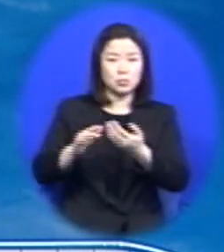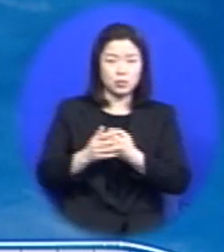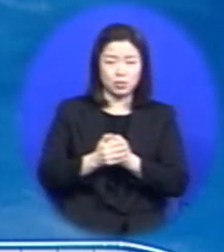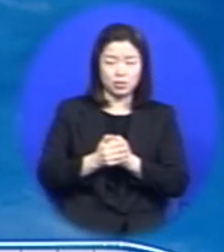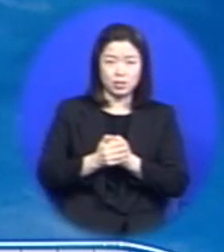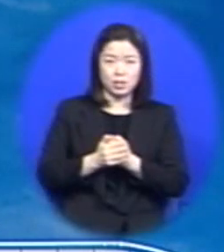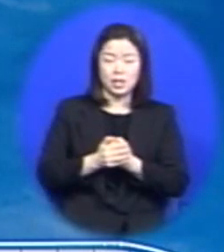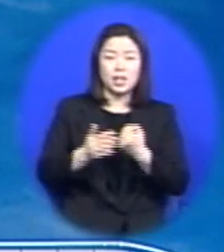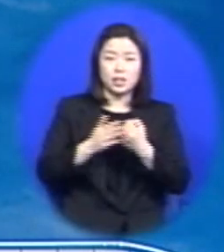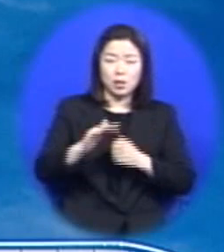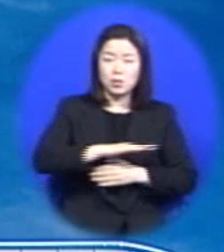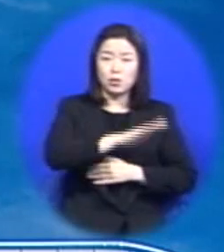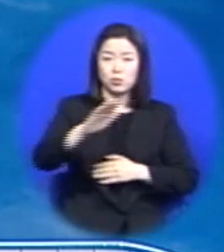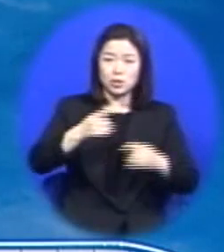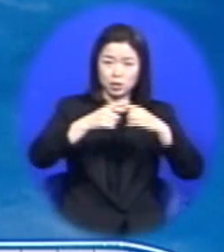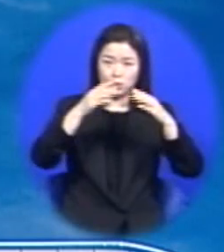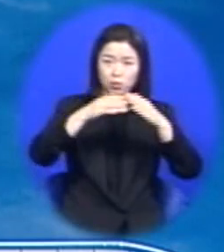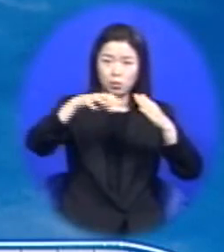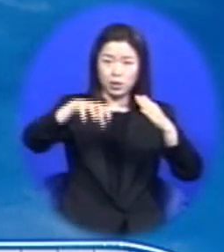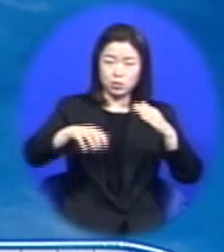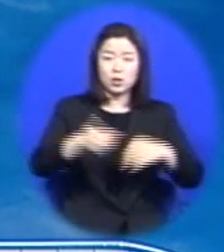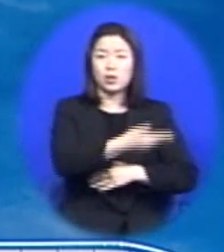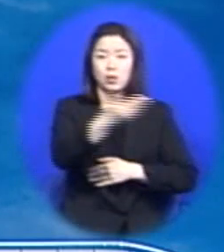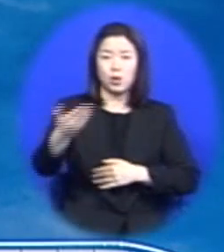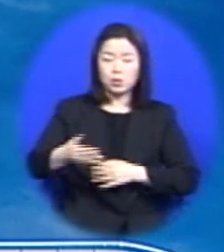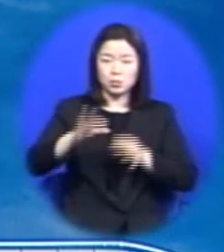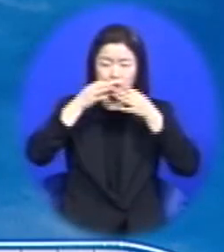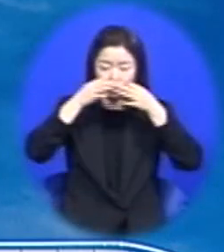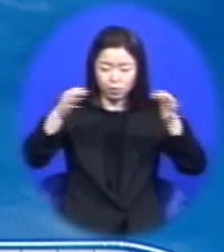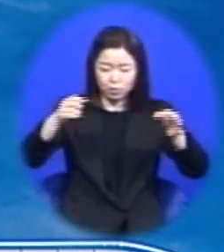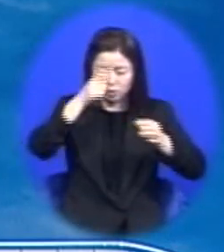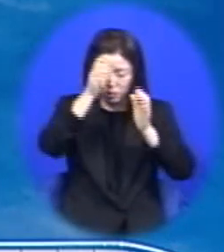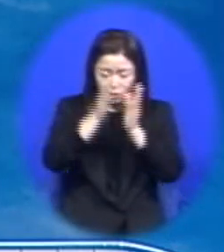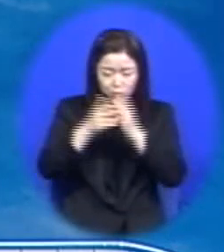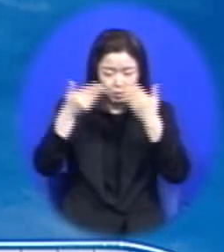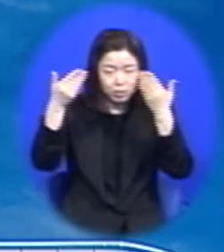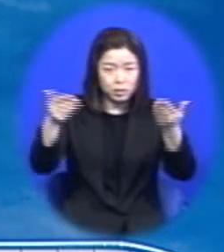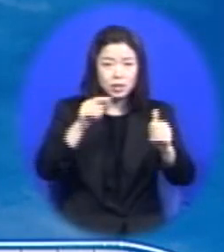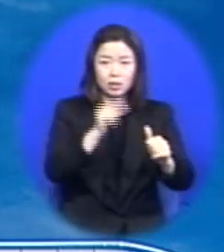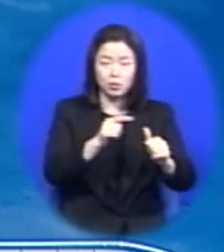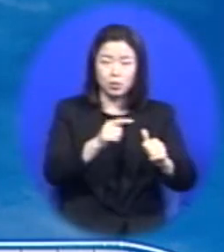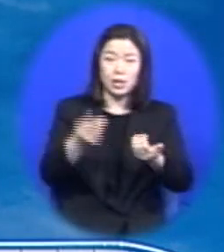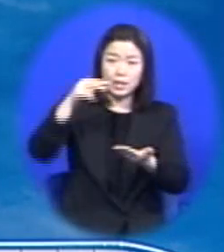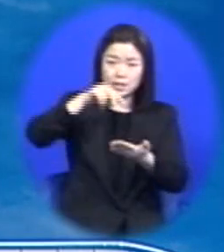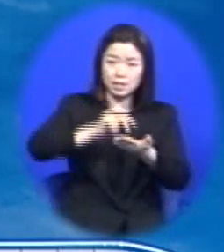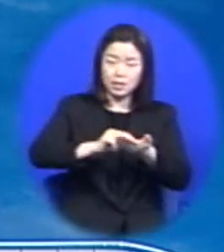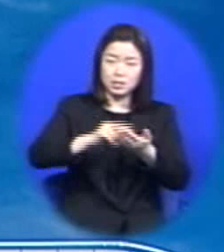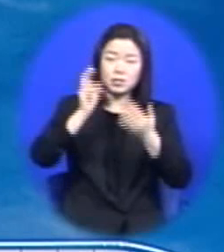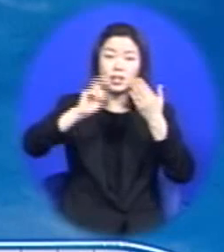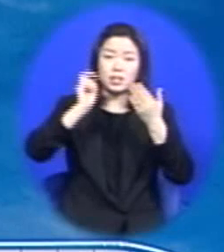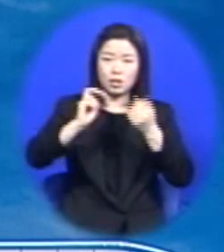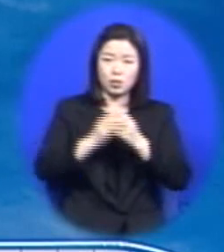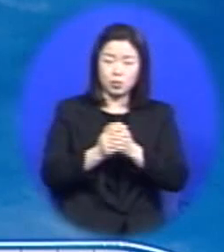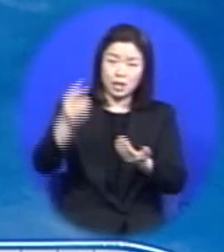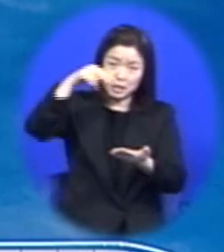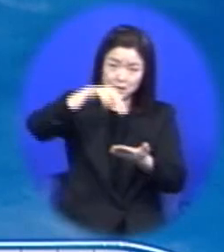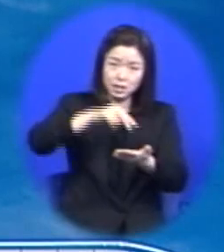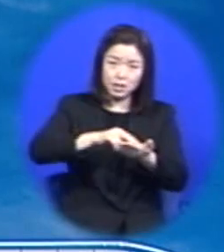여러분, 저희 교회에서도 여러분에게 통성기도를 시키고 일어나서 찬양하게 하고 일어나서 성경 봉독을